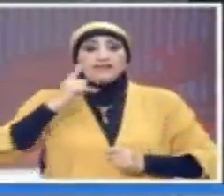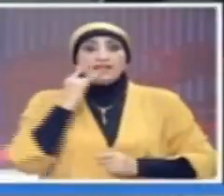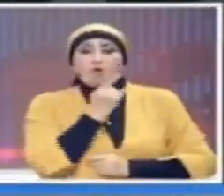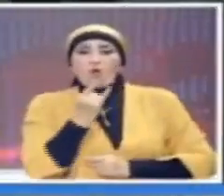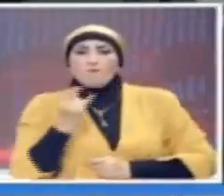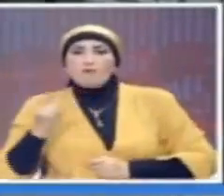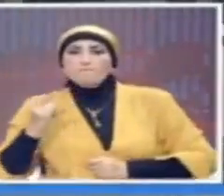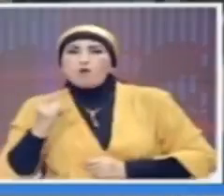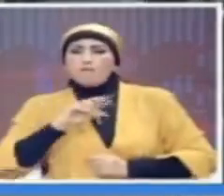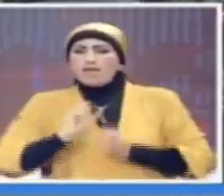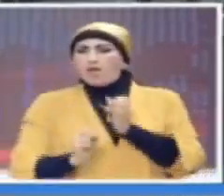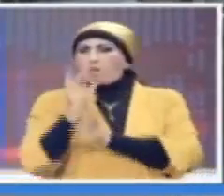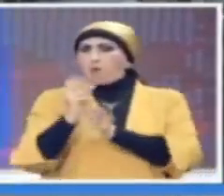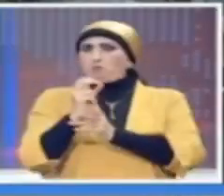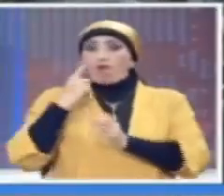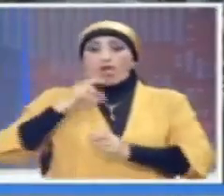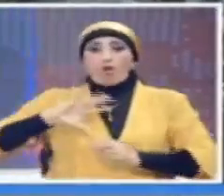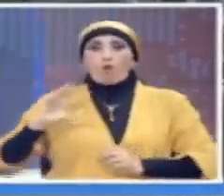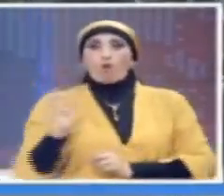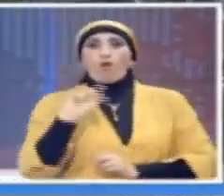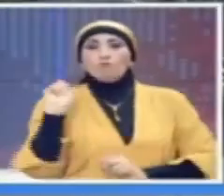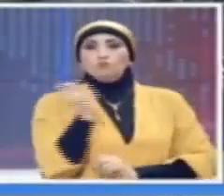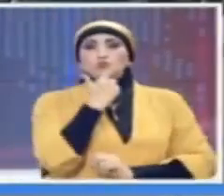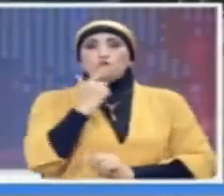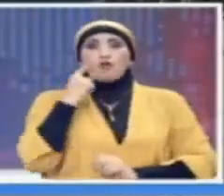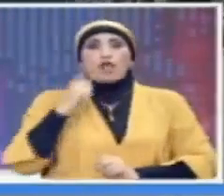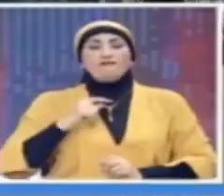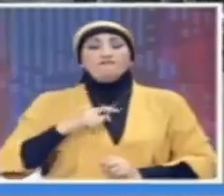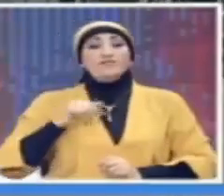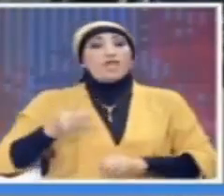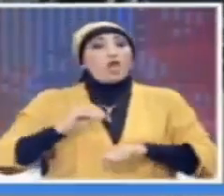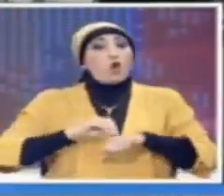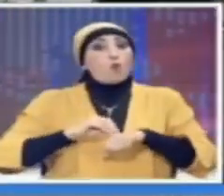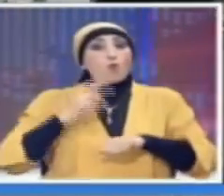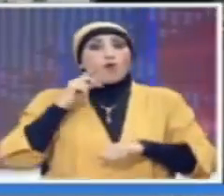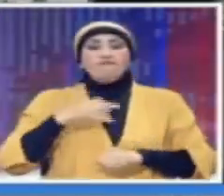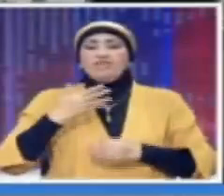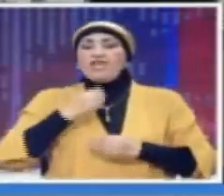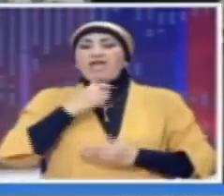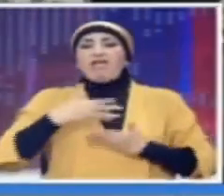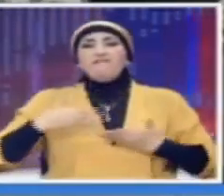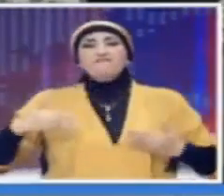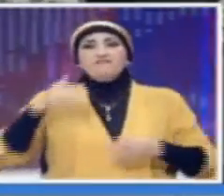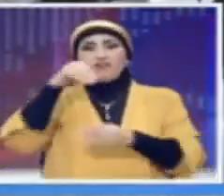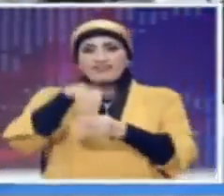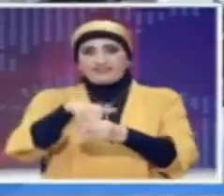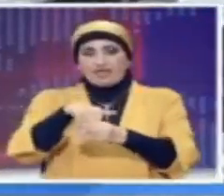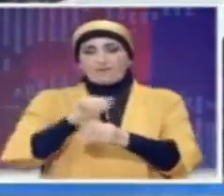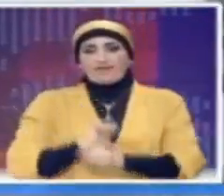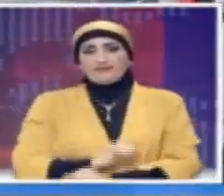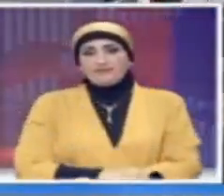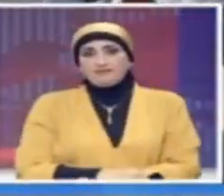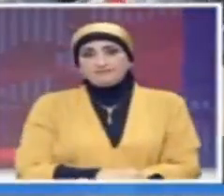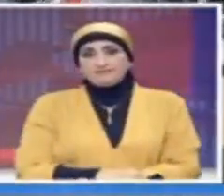والتصدي الحاسم لأي محاولة تهدف لتعكير انتظام سير العملية الانتخابية.